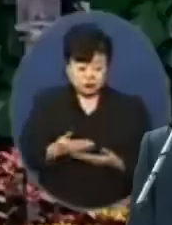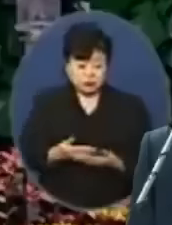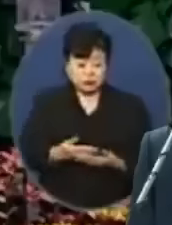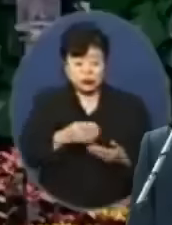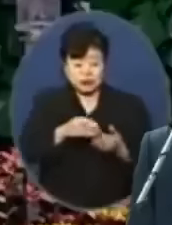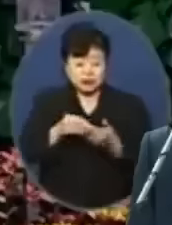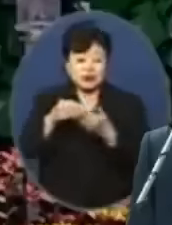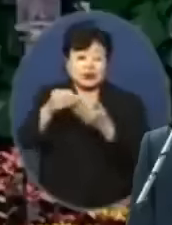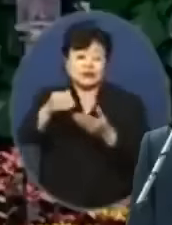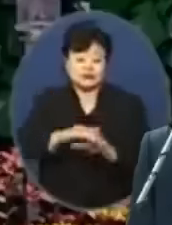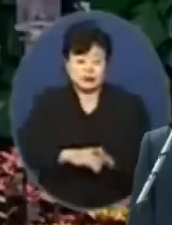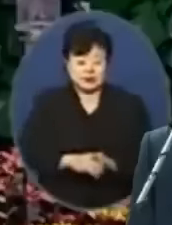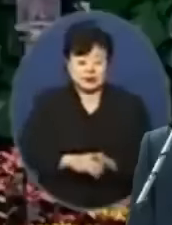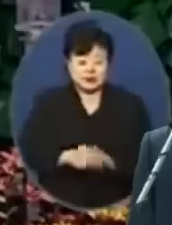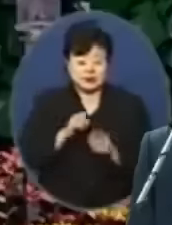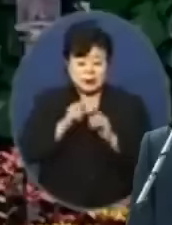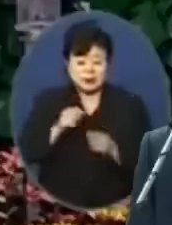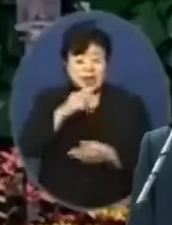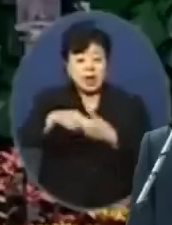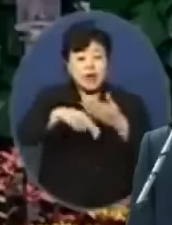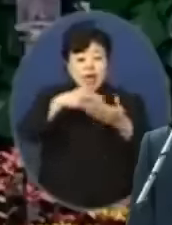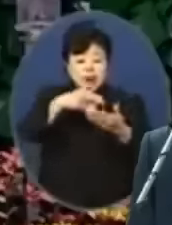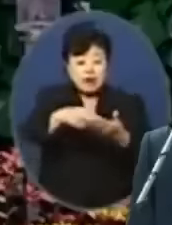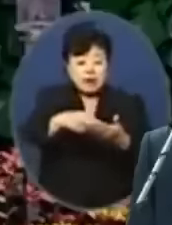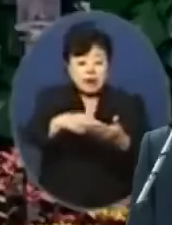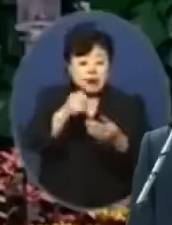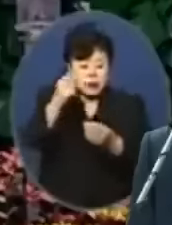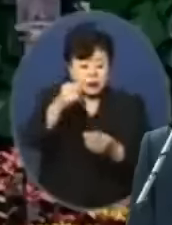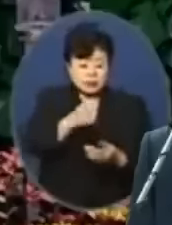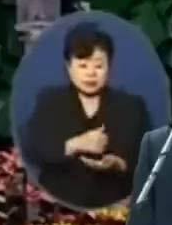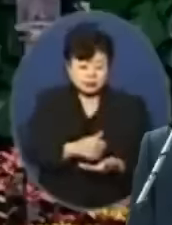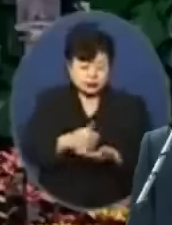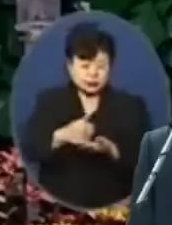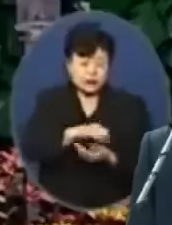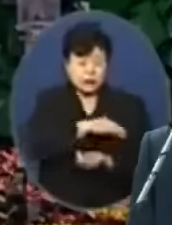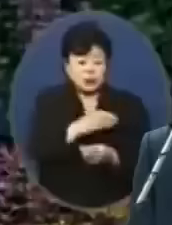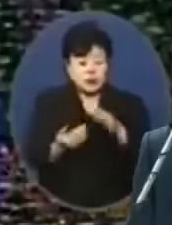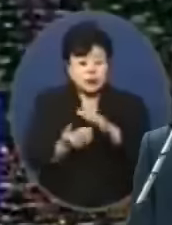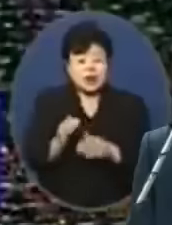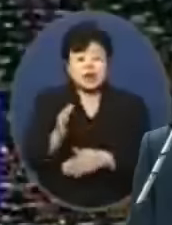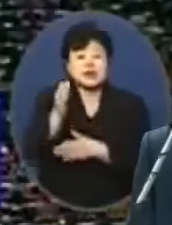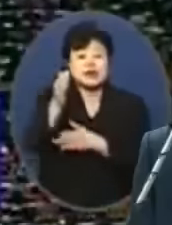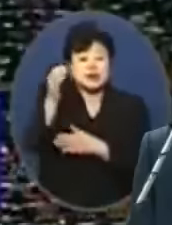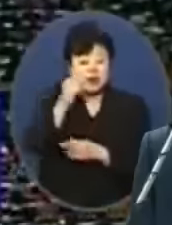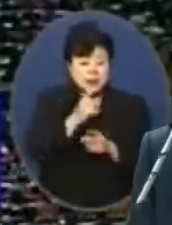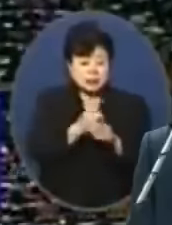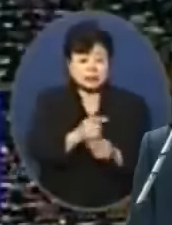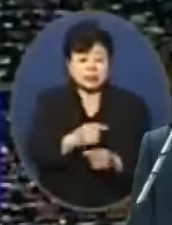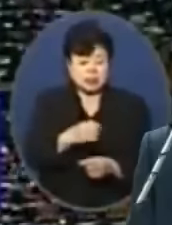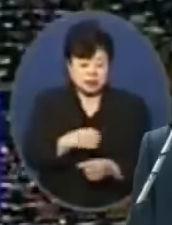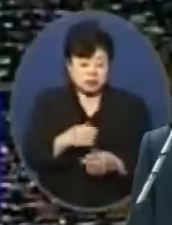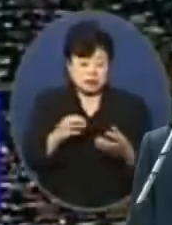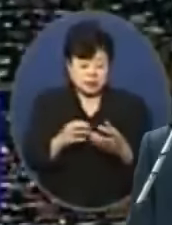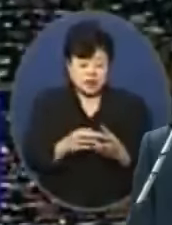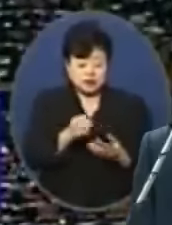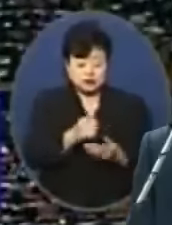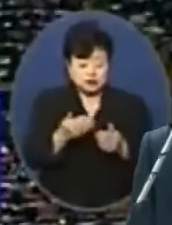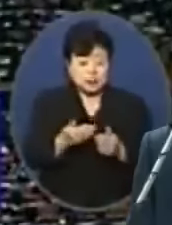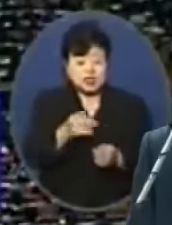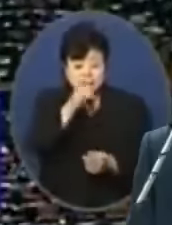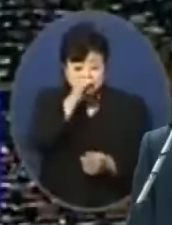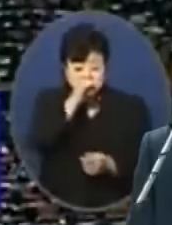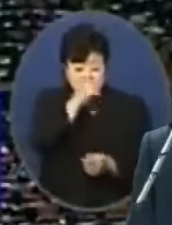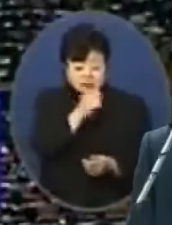붙들어주시는 것입니다. 성경에는 야훼여 위대하심과 권능과 영광과 승리와 위엄이 다 주께 속하여